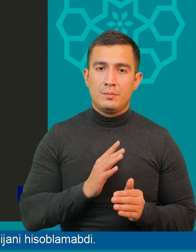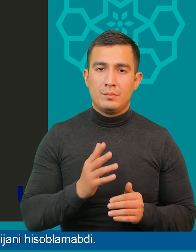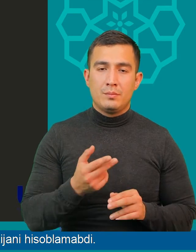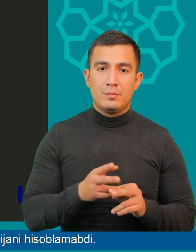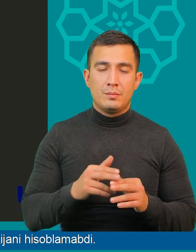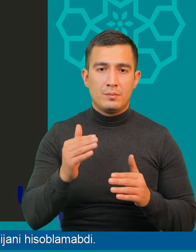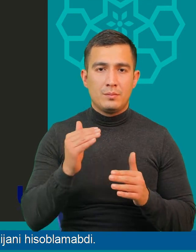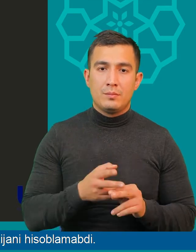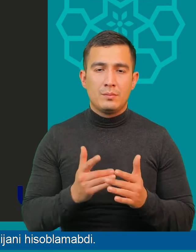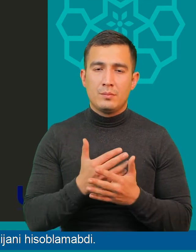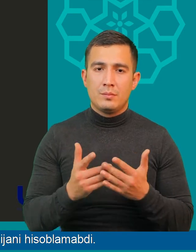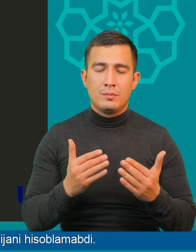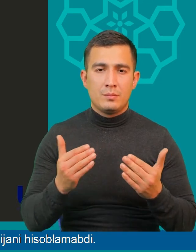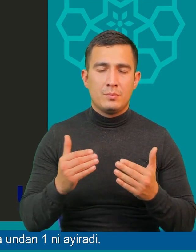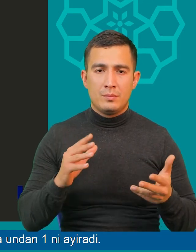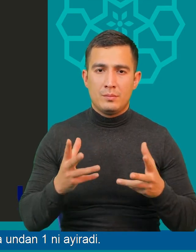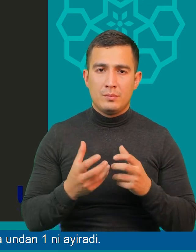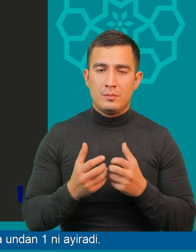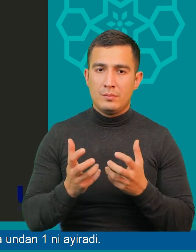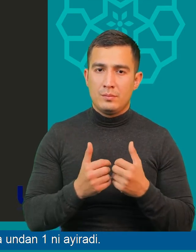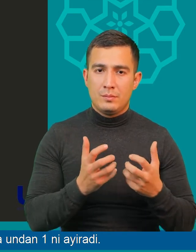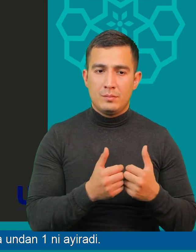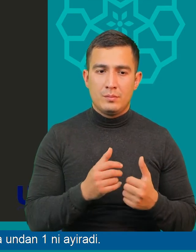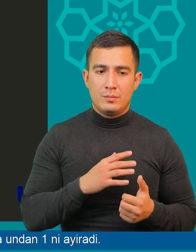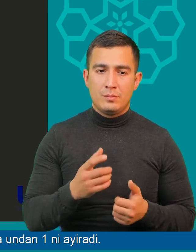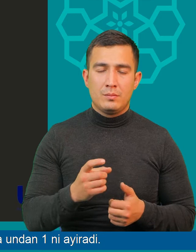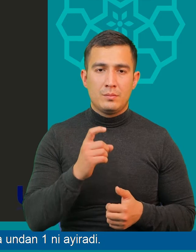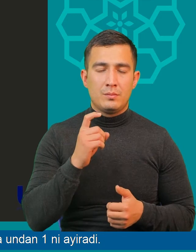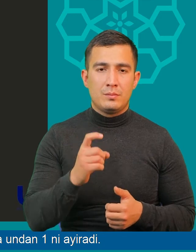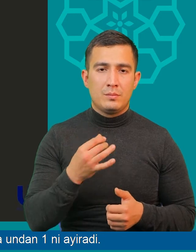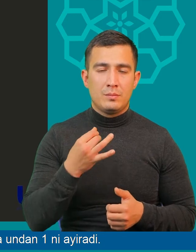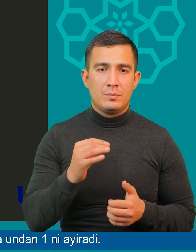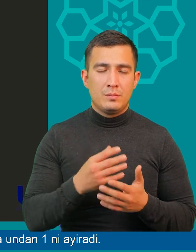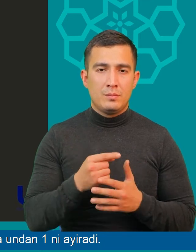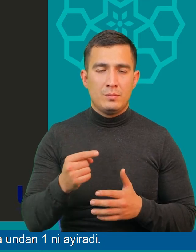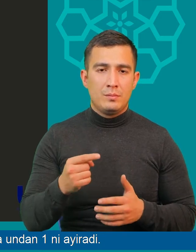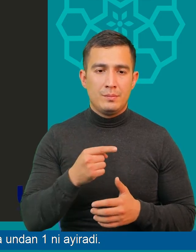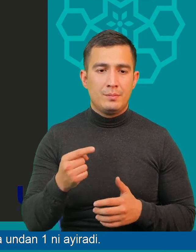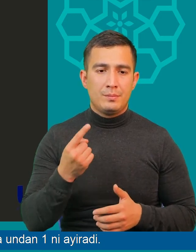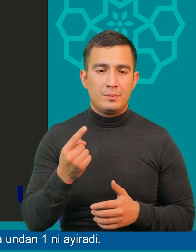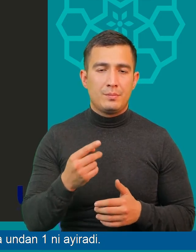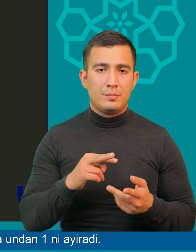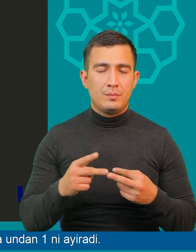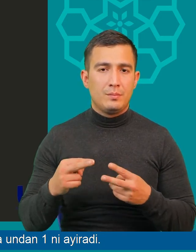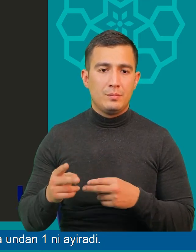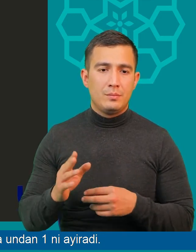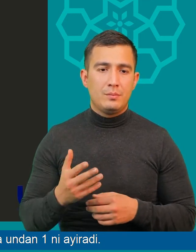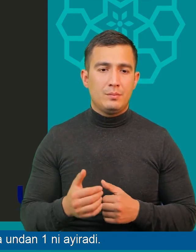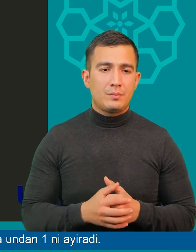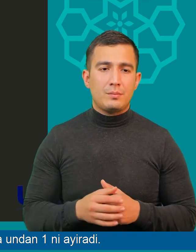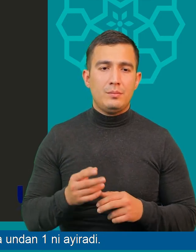pastdagi holatdagi natijani hisoblamoqda. X dan y ni ayiradi va minus 1 ni ayiradi.